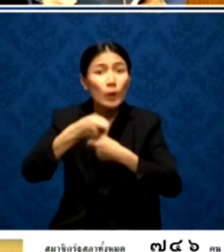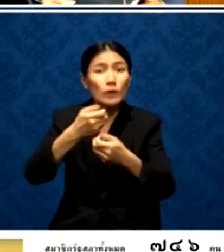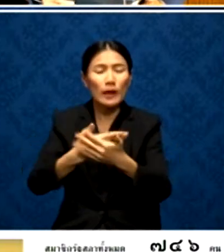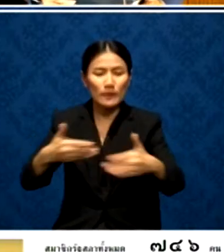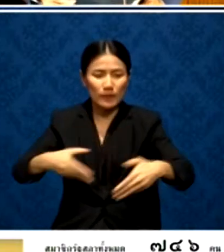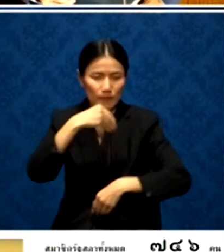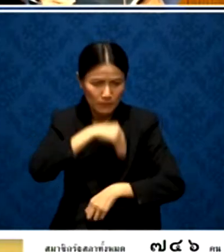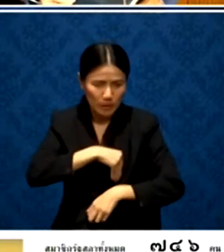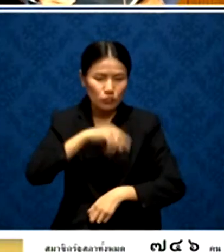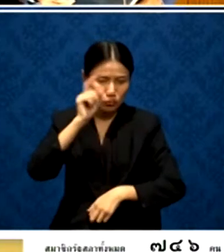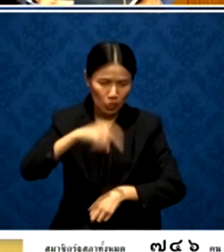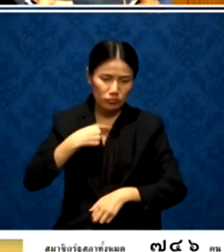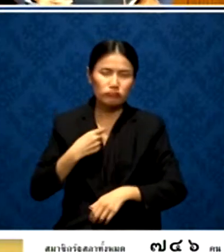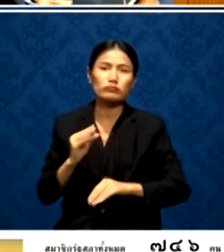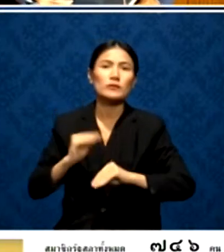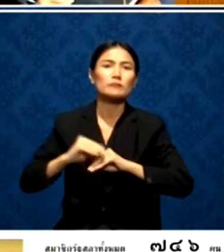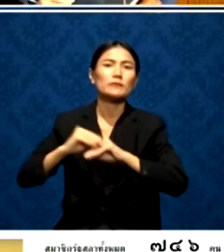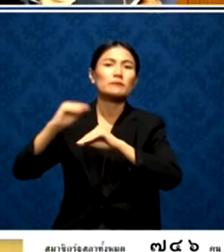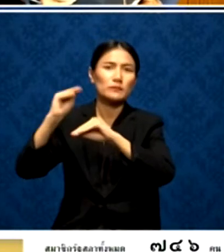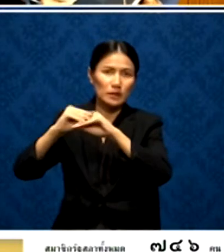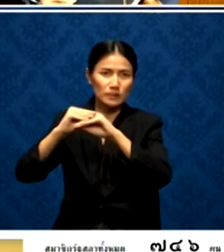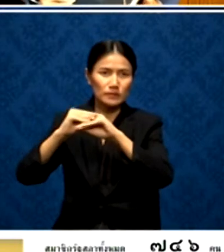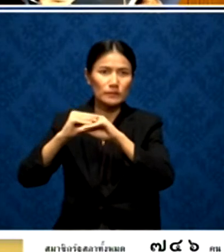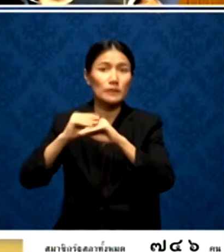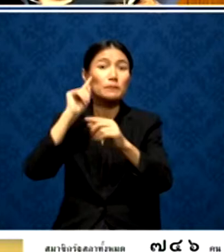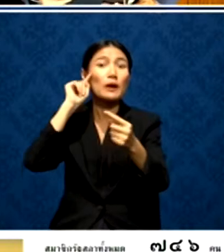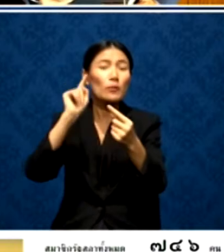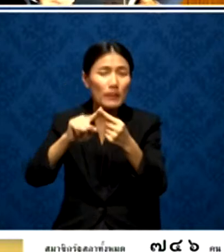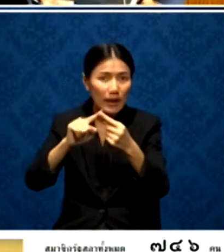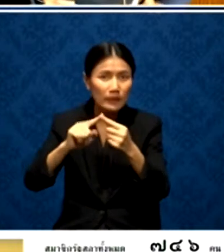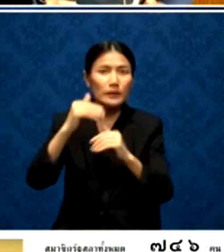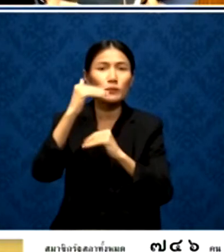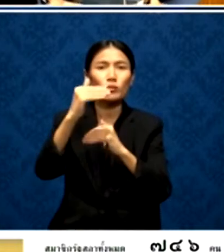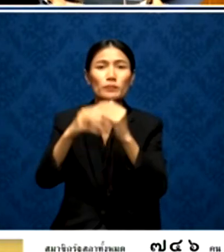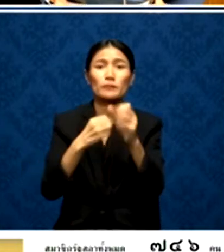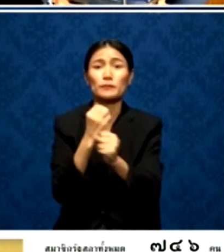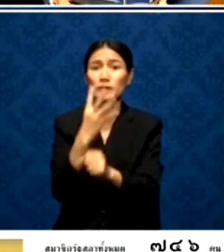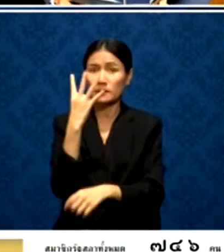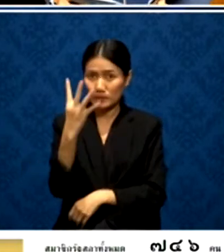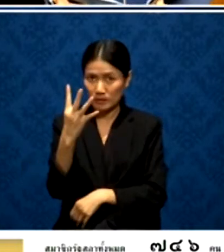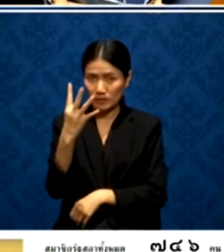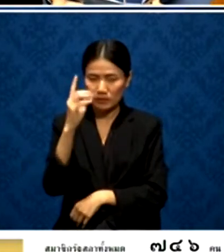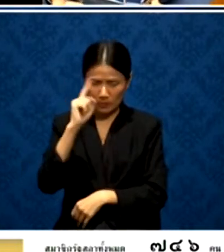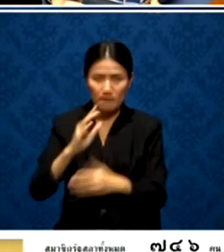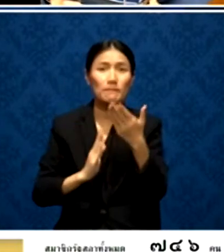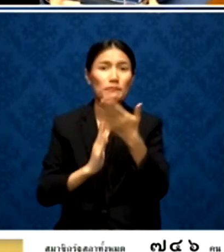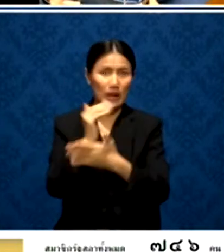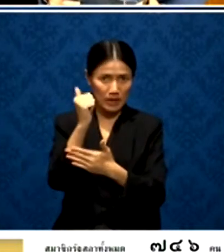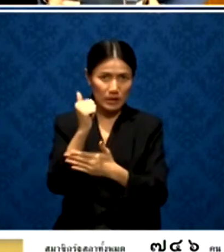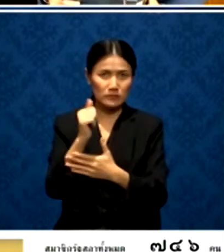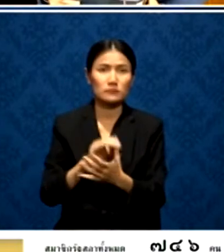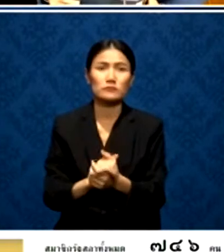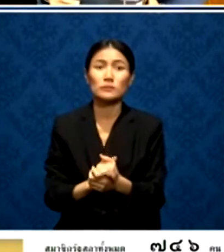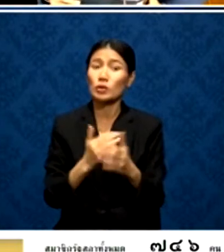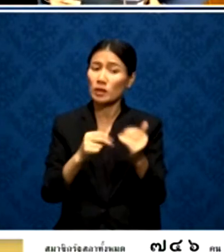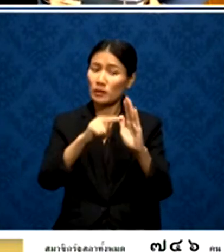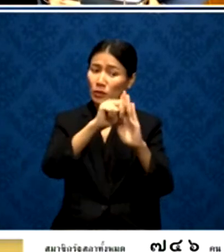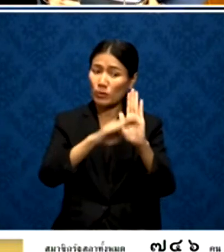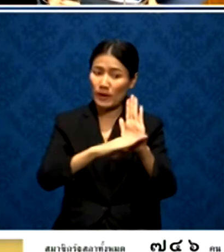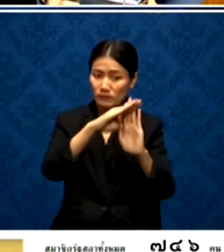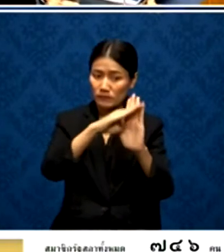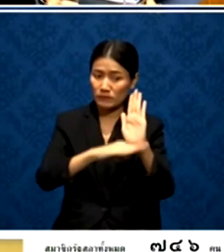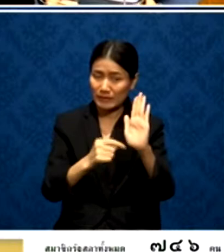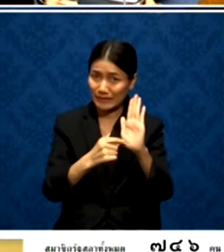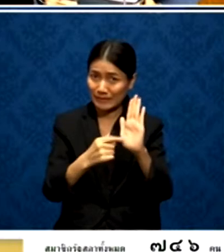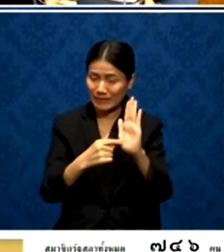สำคัญภายในเวลา4ปีการสร้างรายได้ให้ผ่านนโยบายข้างต้นจะเป็นปัจจัยส